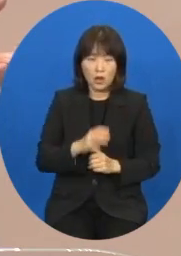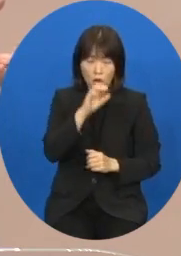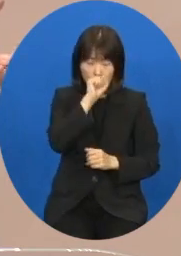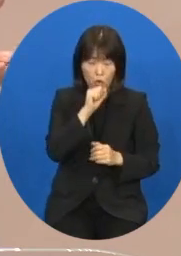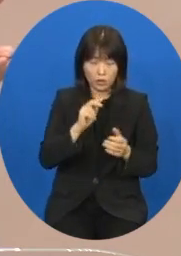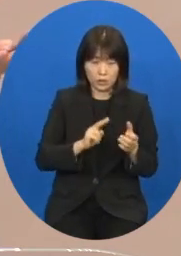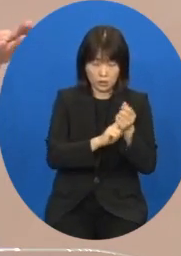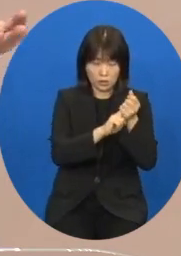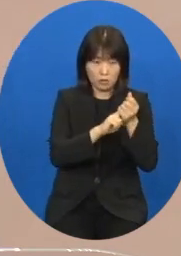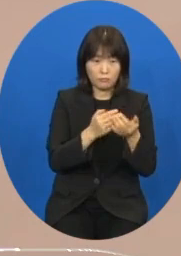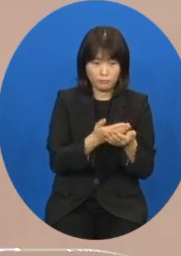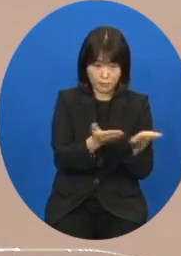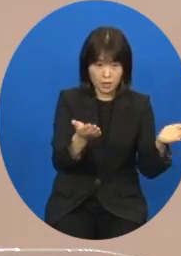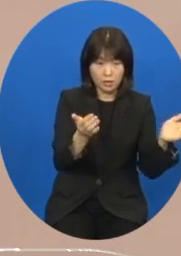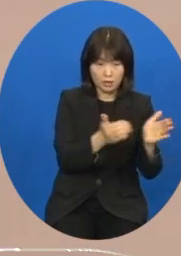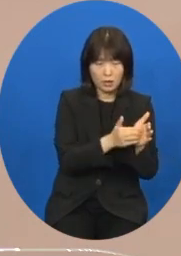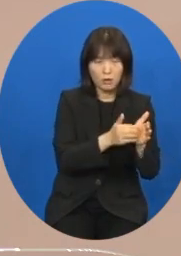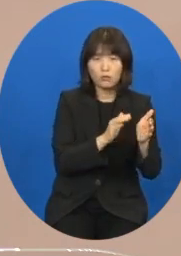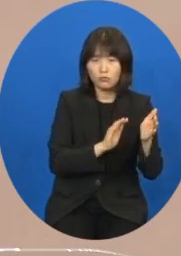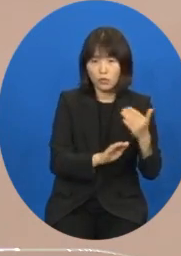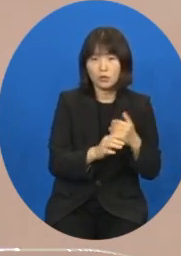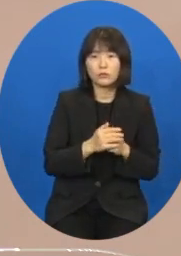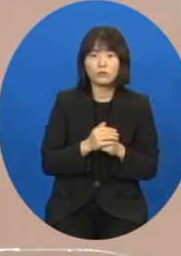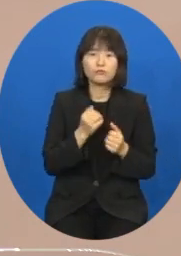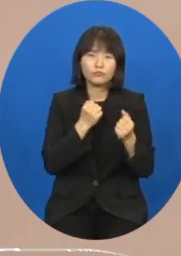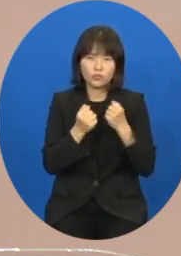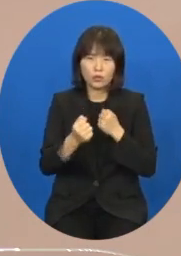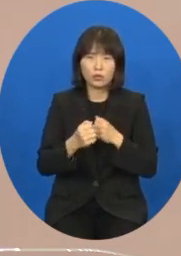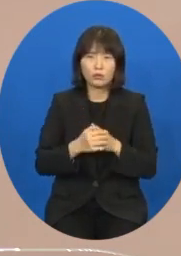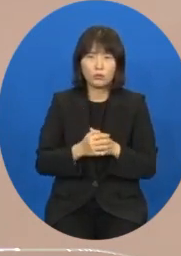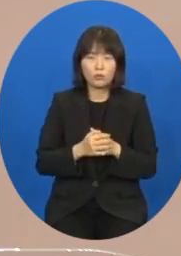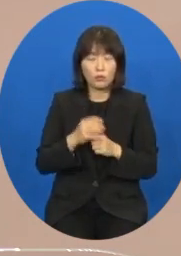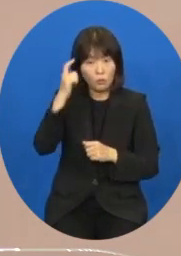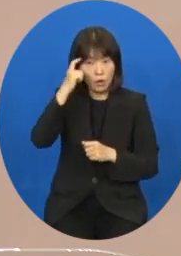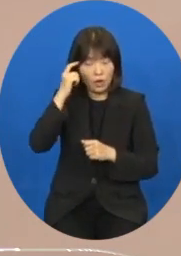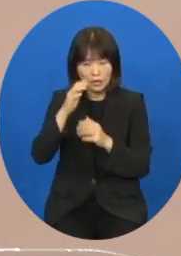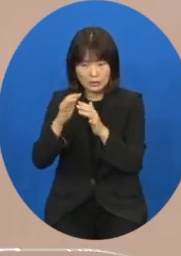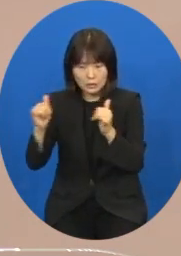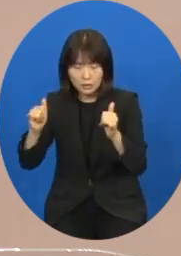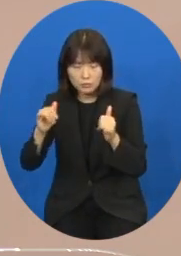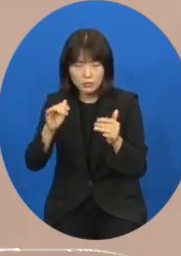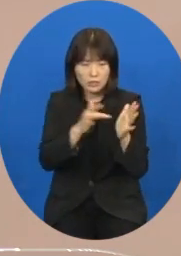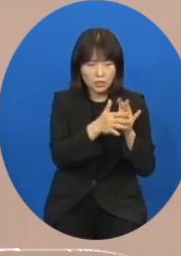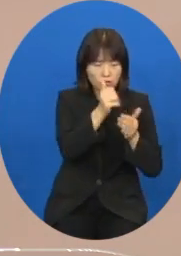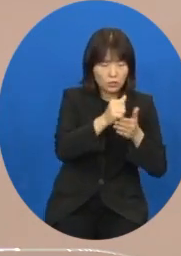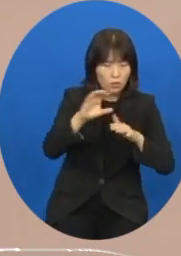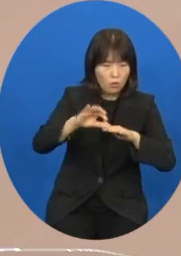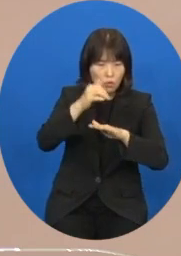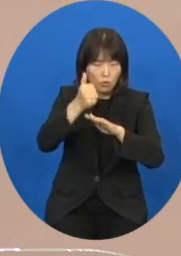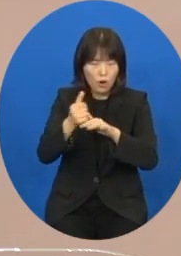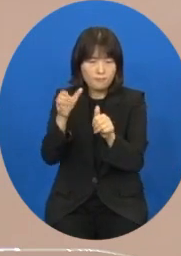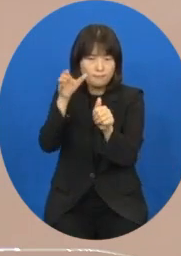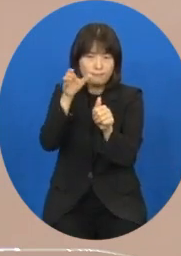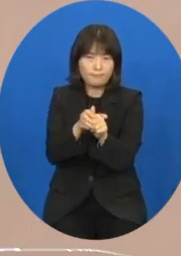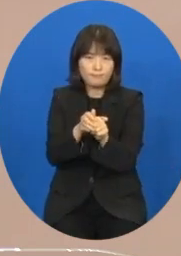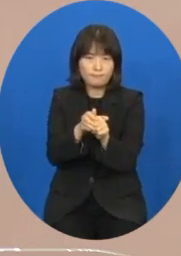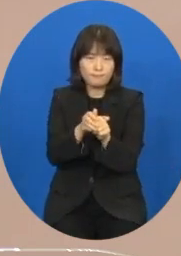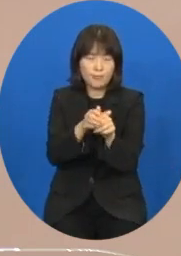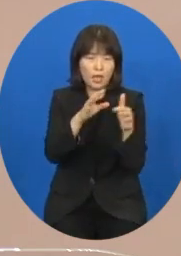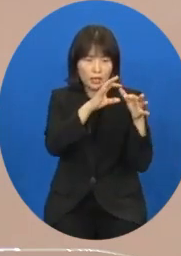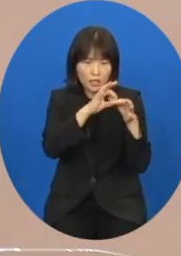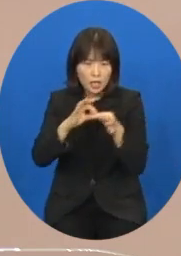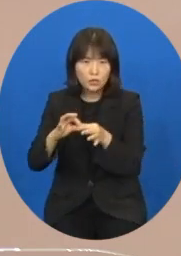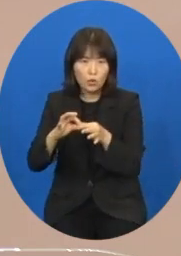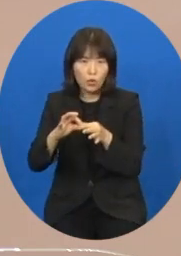하셨는데도. 왜냐하면 사람들이 예수님을 왕으로 모시고 계속 그 예수님으로부터 떡을